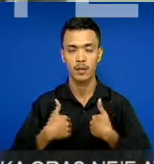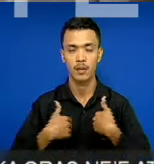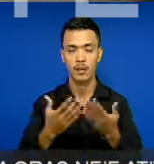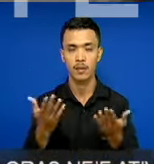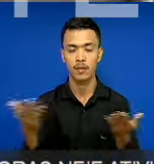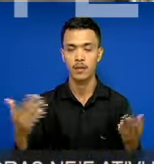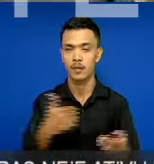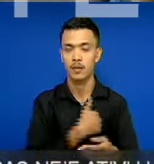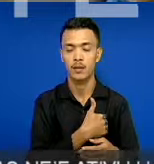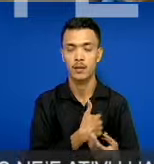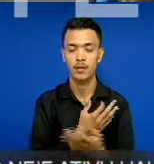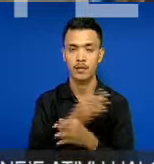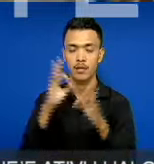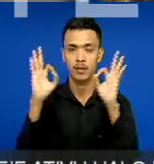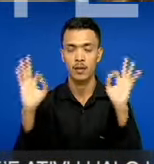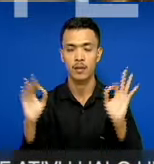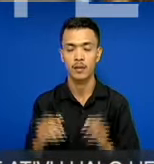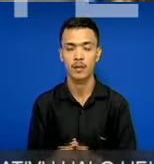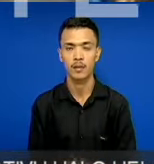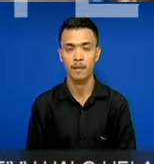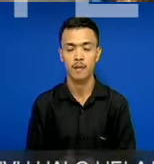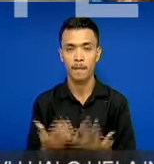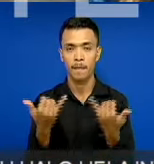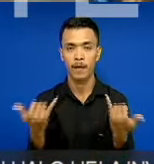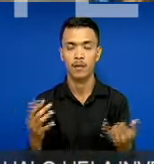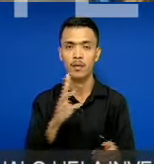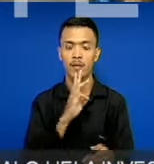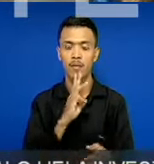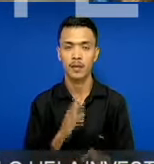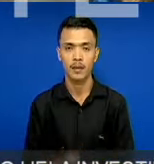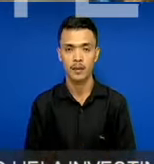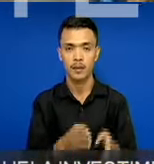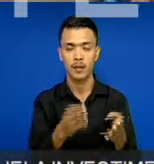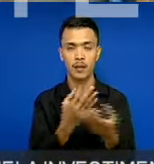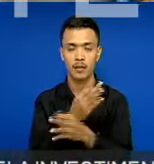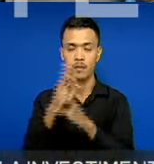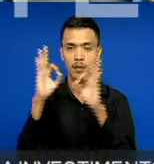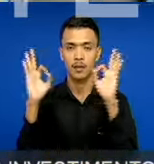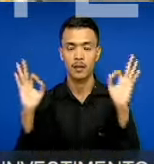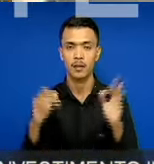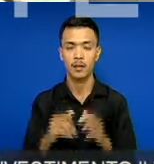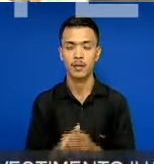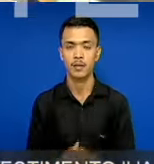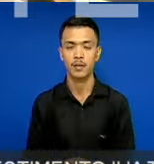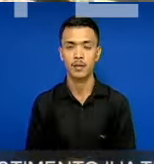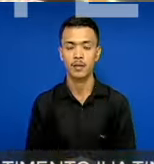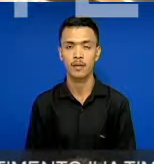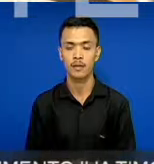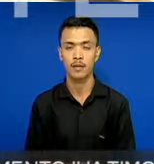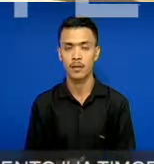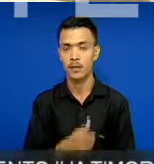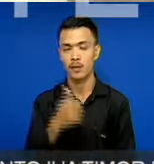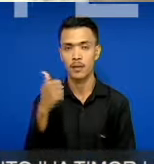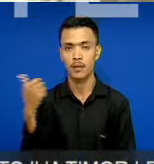det masa dauk finaliza. Agora ita hari dauk ia gorong gorong ni ami finaliza tena hela de ba kontrol ida ia karai meso parte